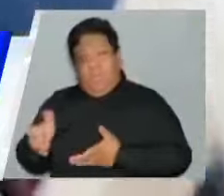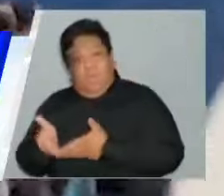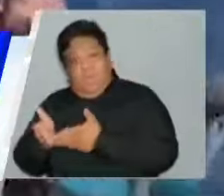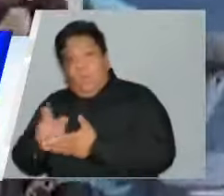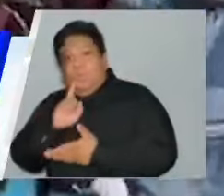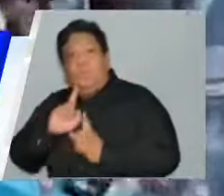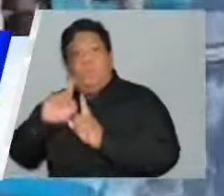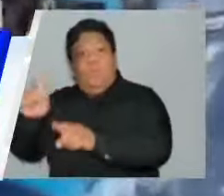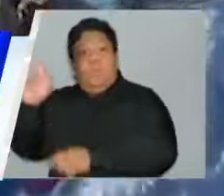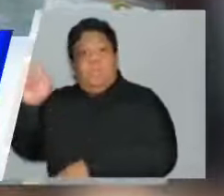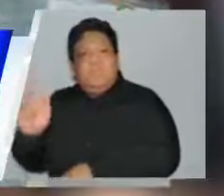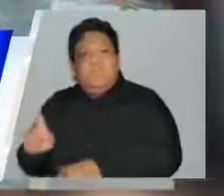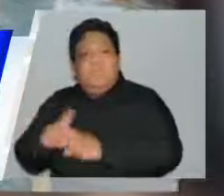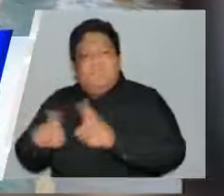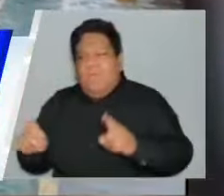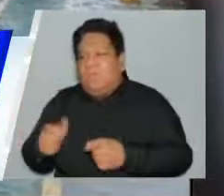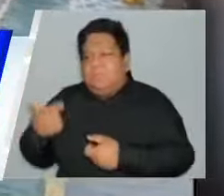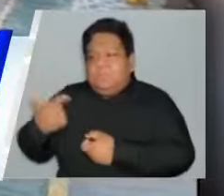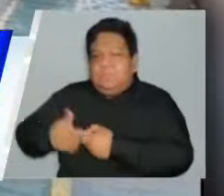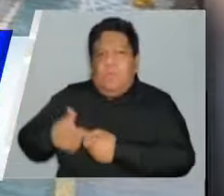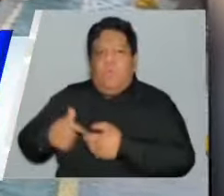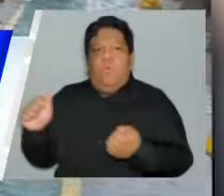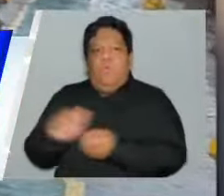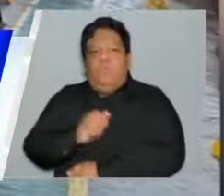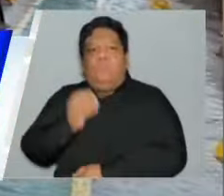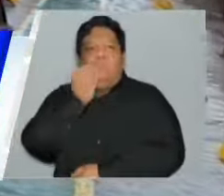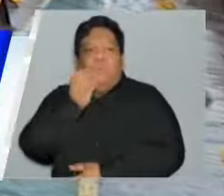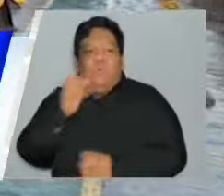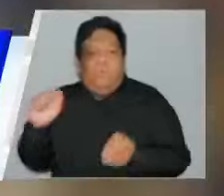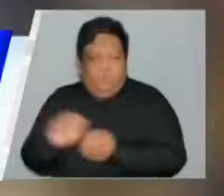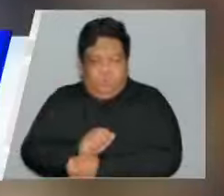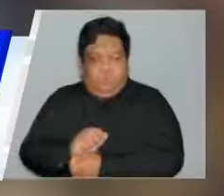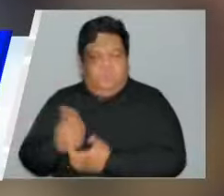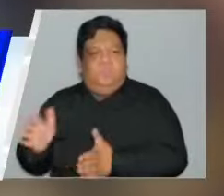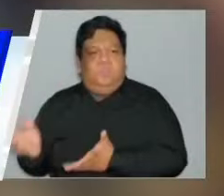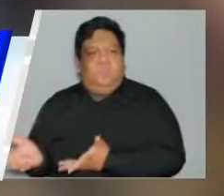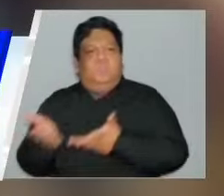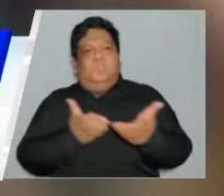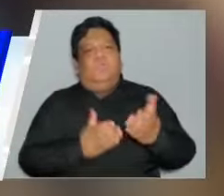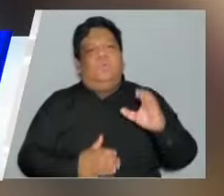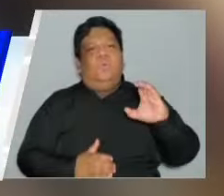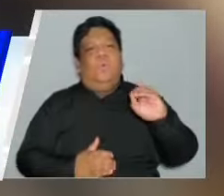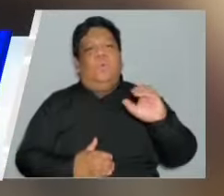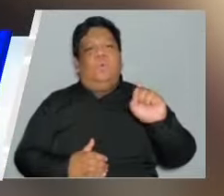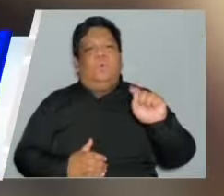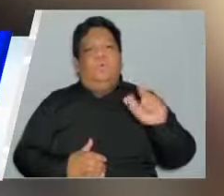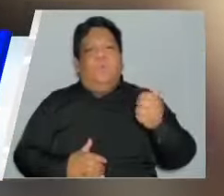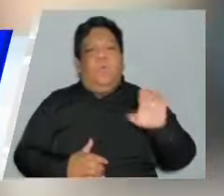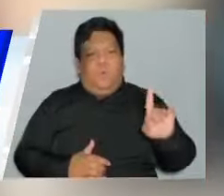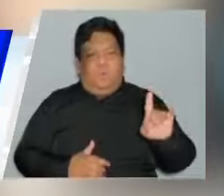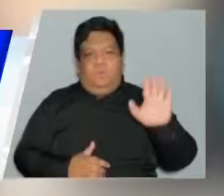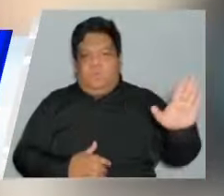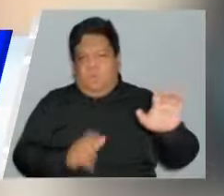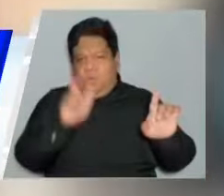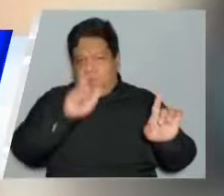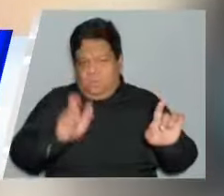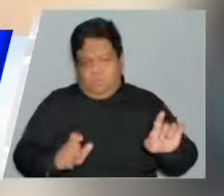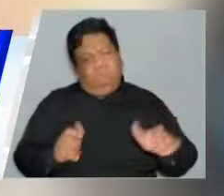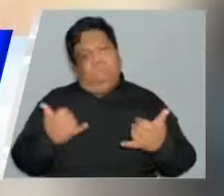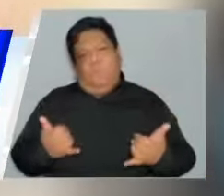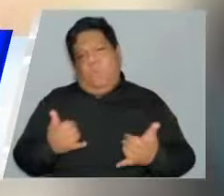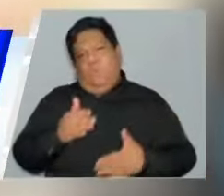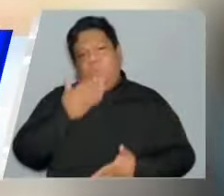ng langis at pagkain. Na-turn over na sila sa Coast Guard ng Italy at maayos na rin ang kanilang kondisyon. Sinaluduhan